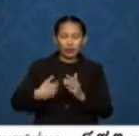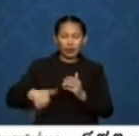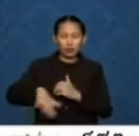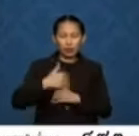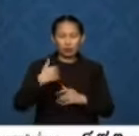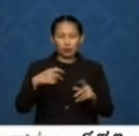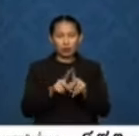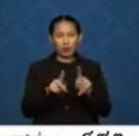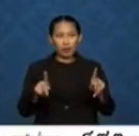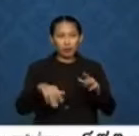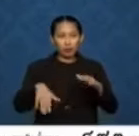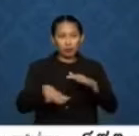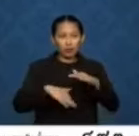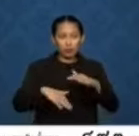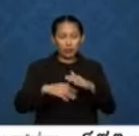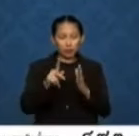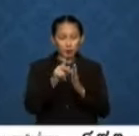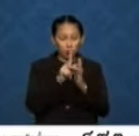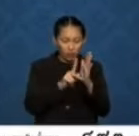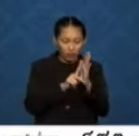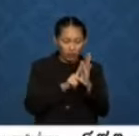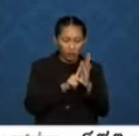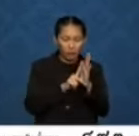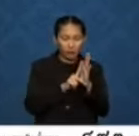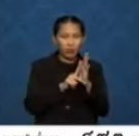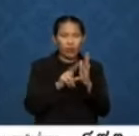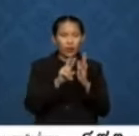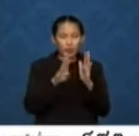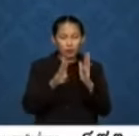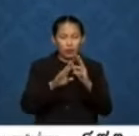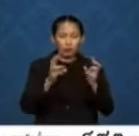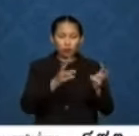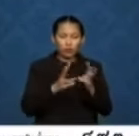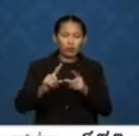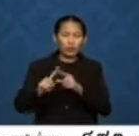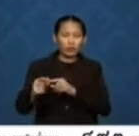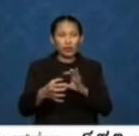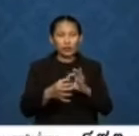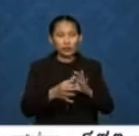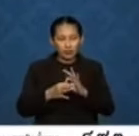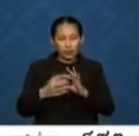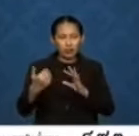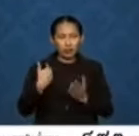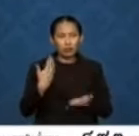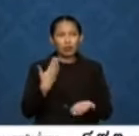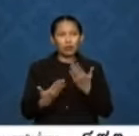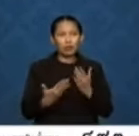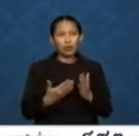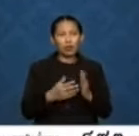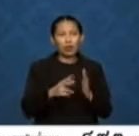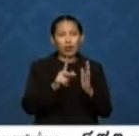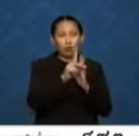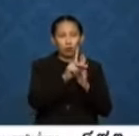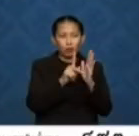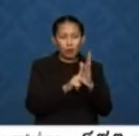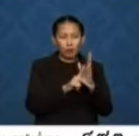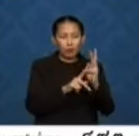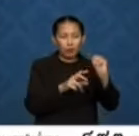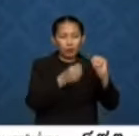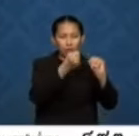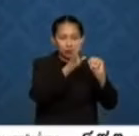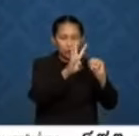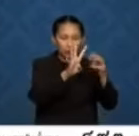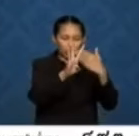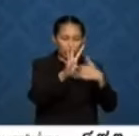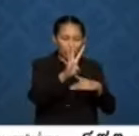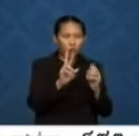าศึกษากฎหมายระเบียบและหลักเกณฑ์ต่างๆที่เกี่ยวข้องไม่ว่าจะเป็นการออกกฎหมายลำดับรองมาตรา14แห่ง